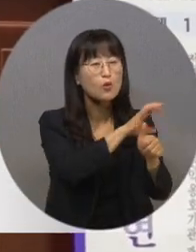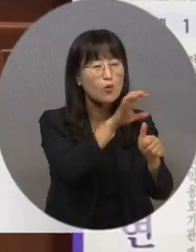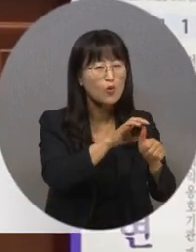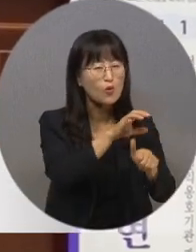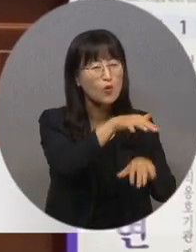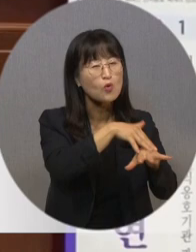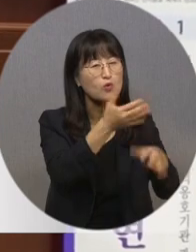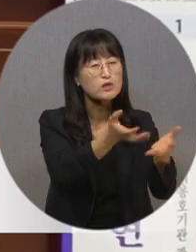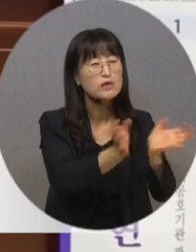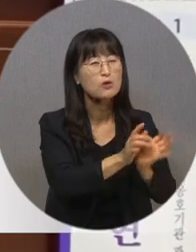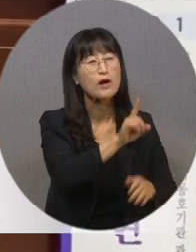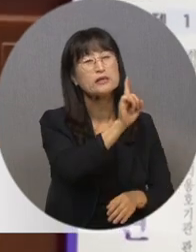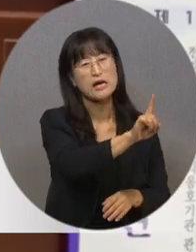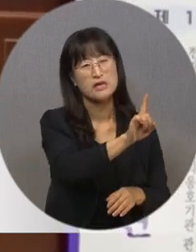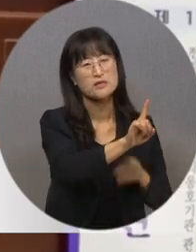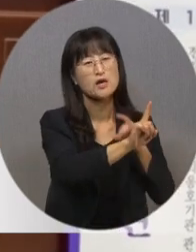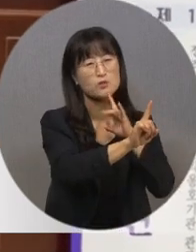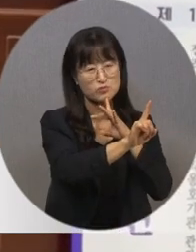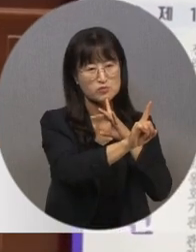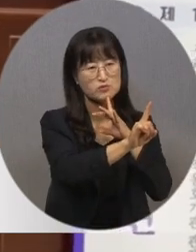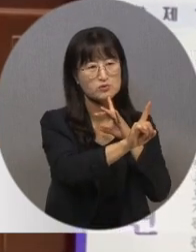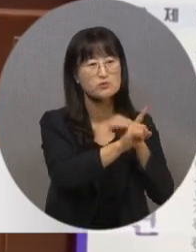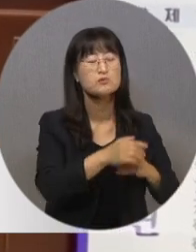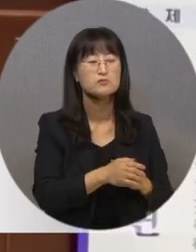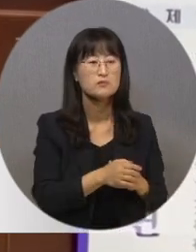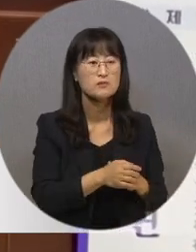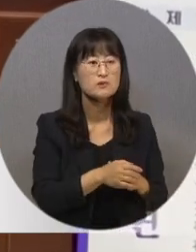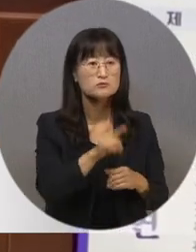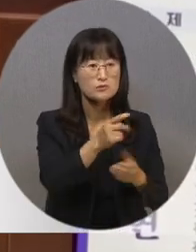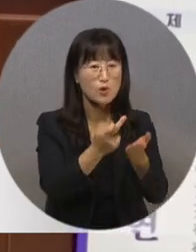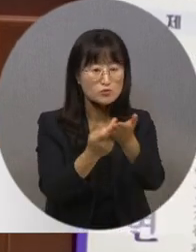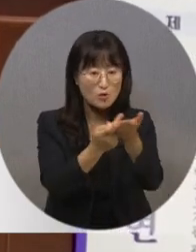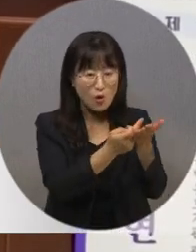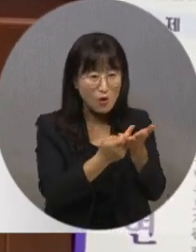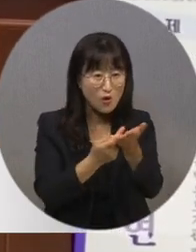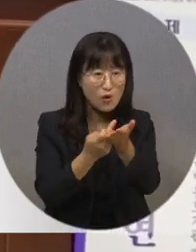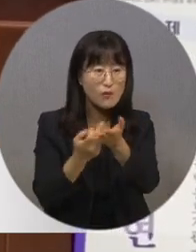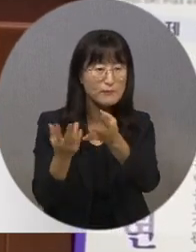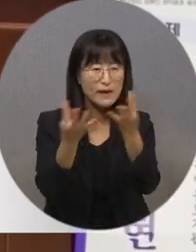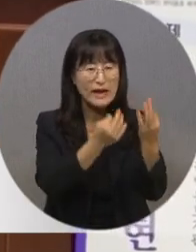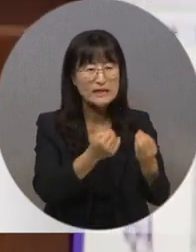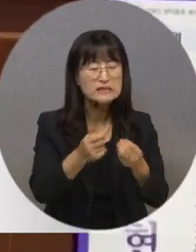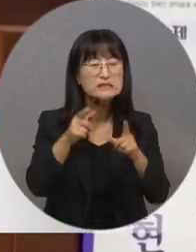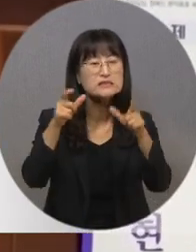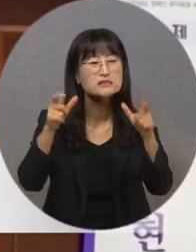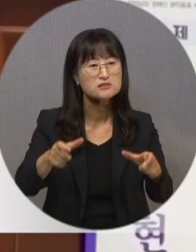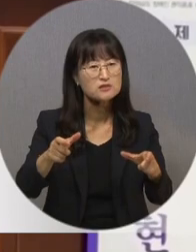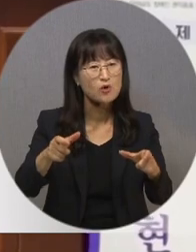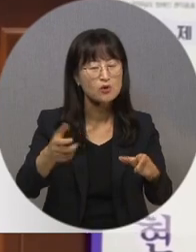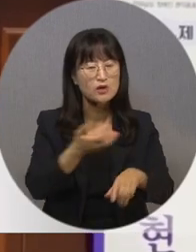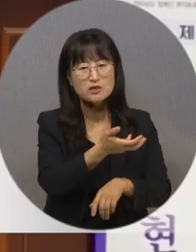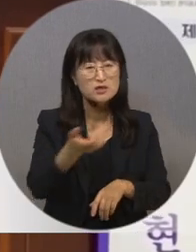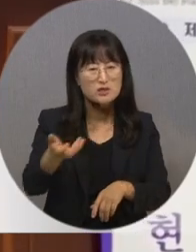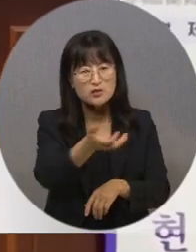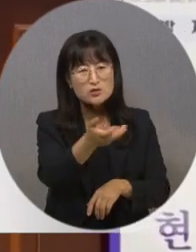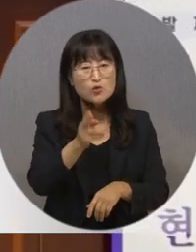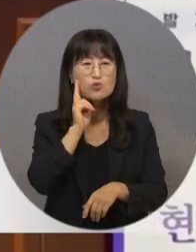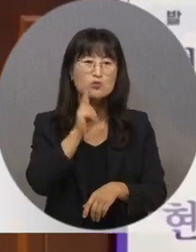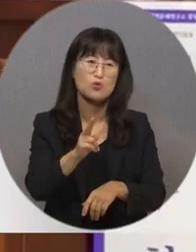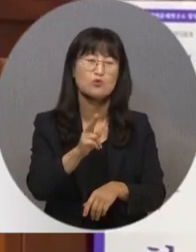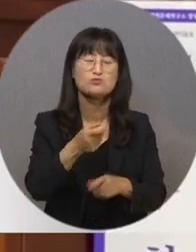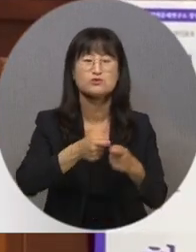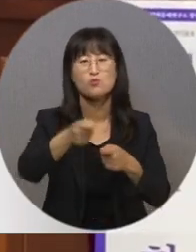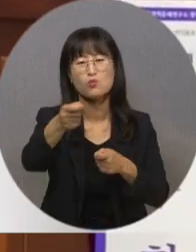권익보호기관이 한 군데밖에 없어가지고 실질적으로 섬이 많은 지역에서 이동거리가 너무